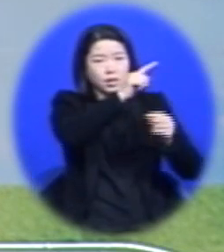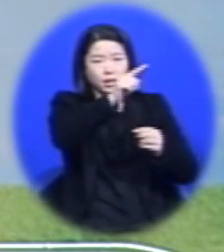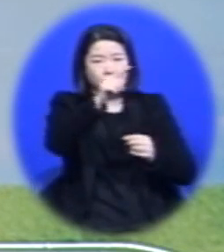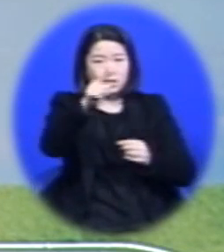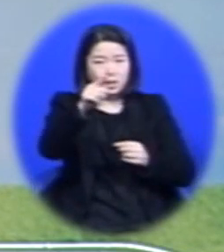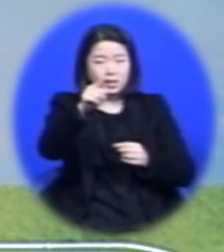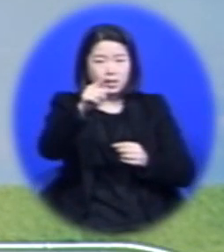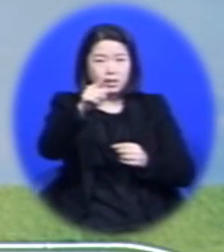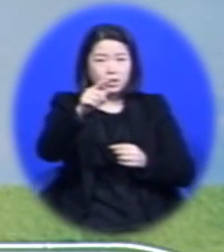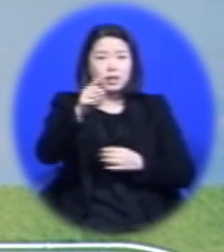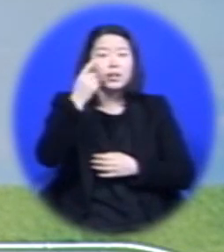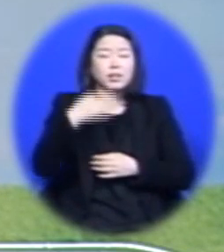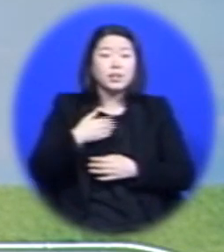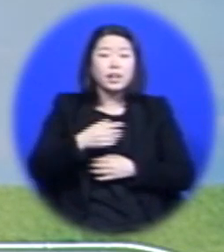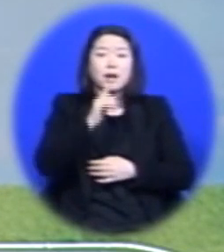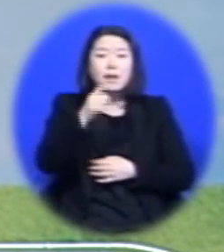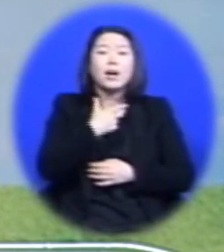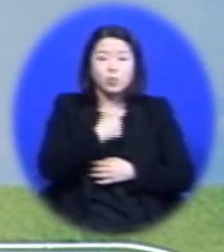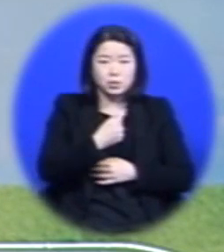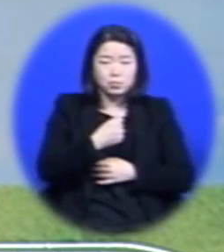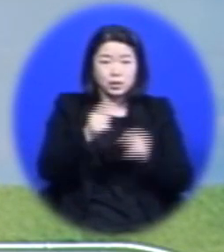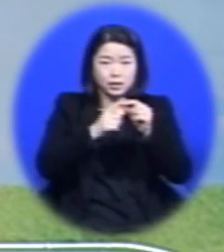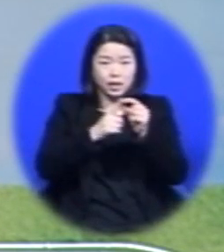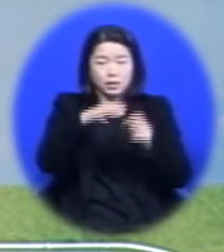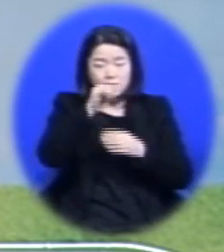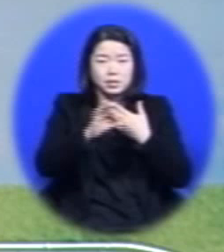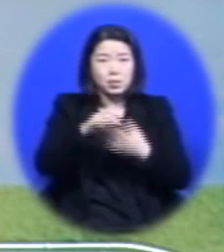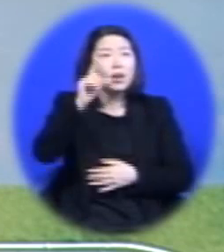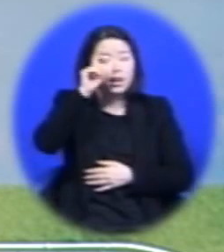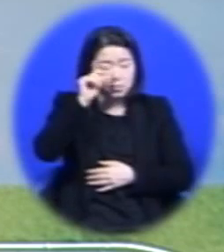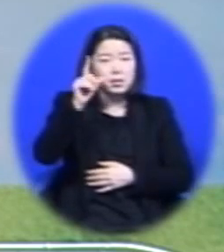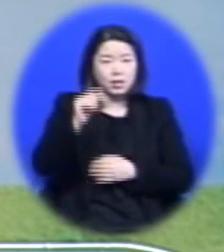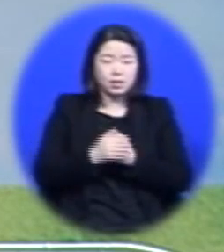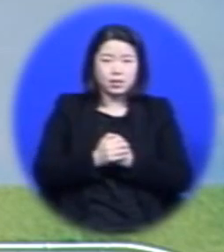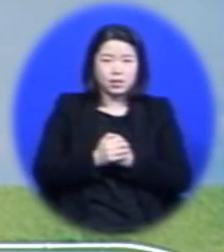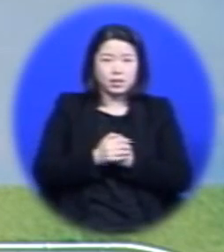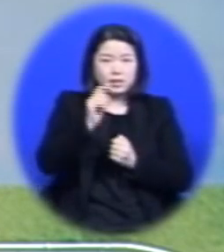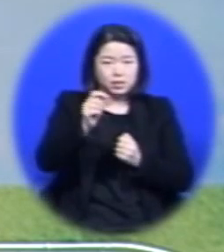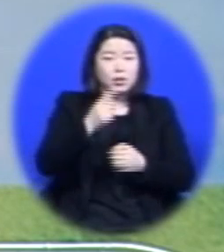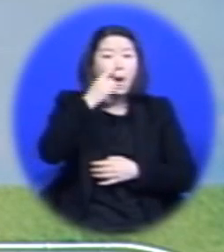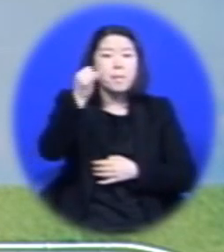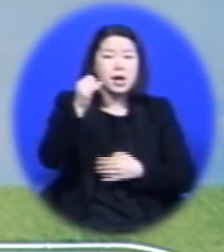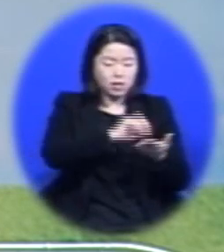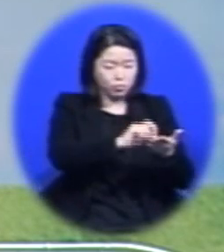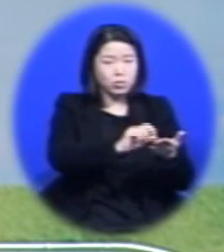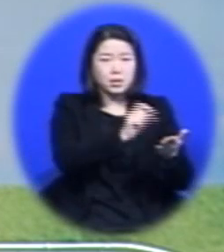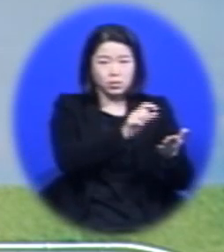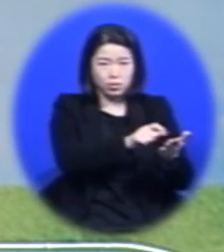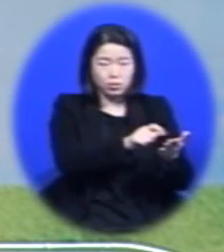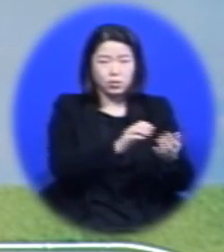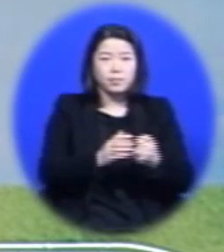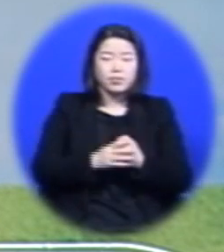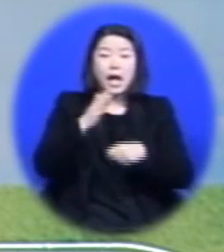지퍼 가다가 내가 말하려고 하는 구절이 오면은 눈을 깜빡거리며 넌 그걸 수첩 해 나갔습니다 예를